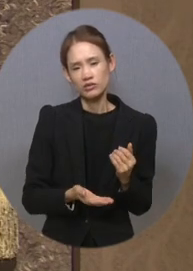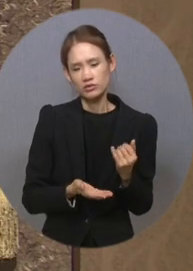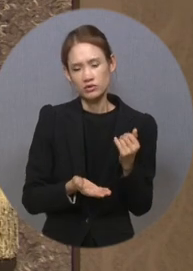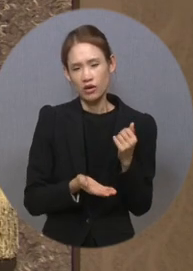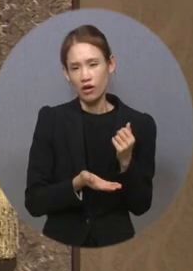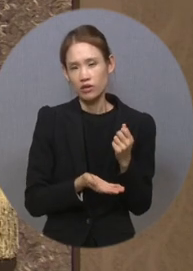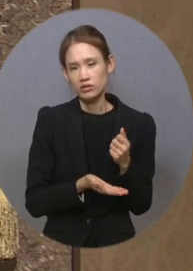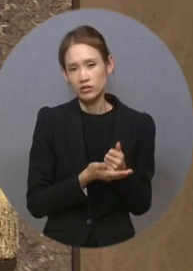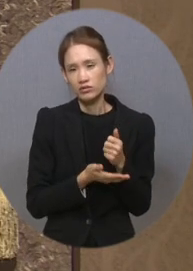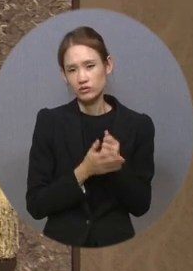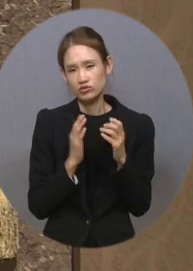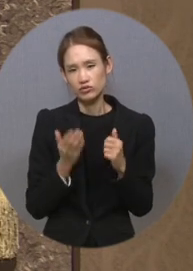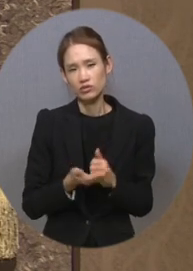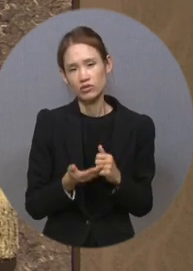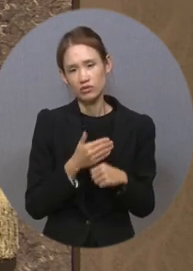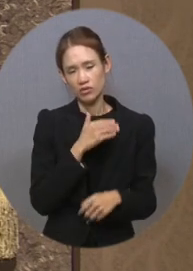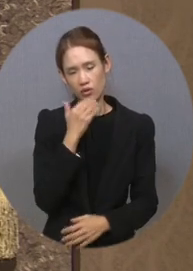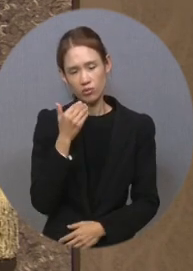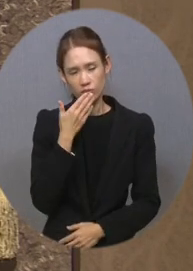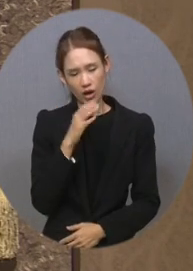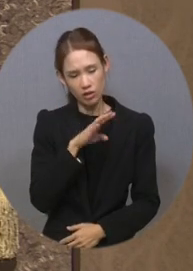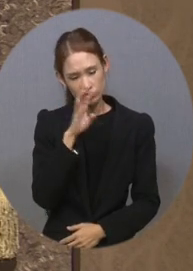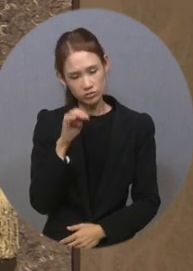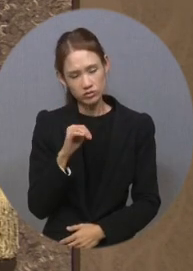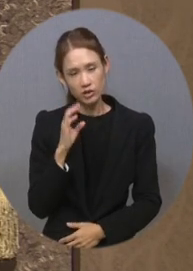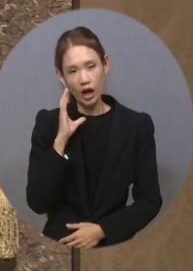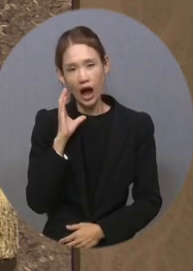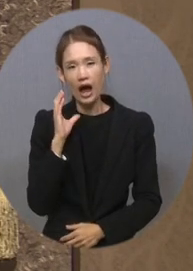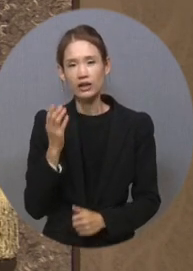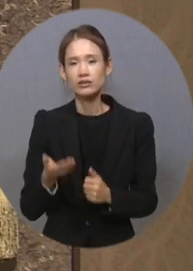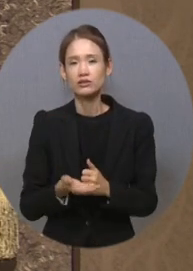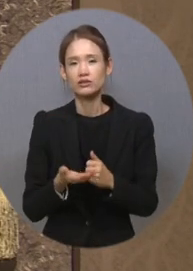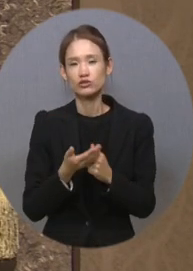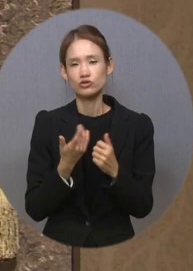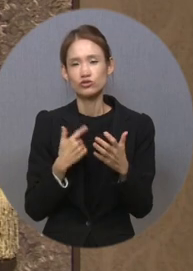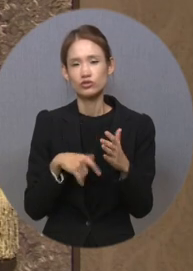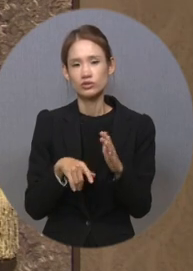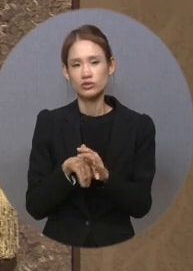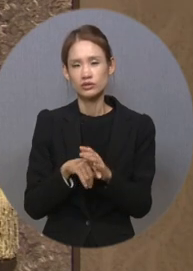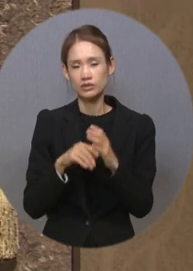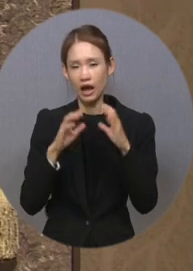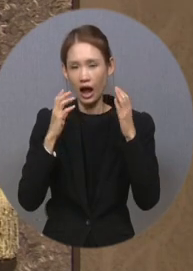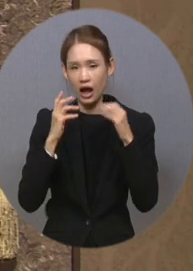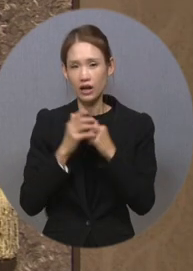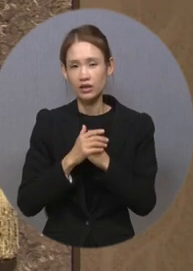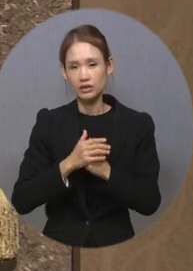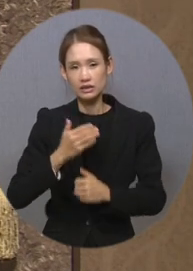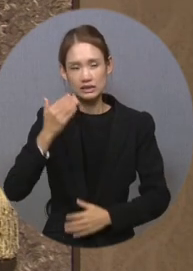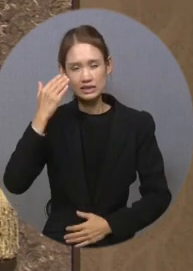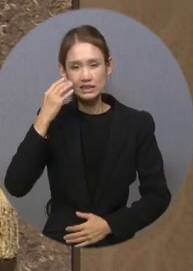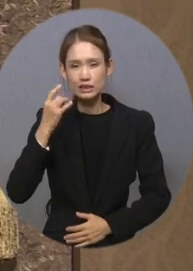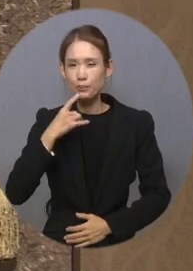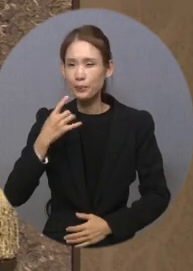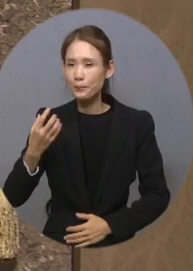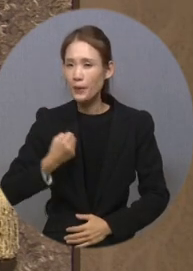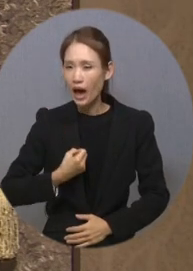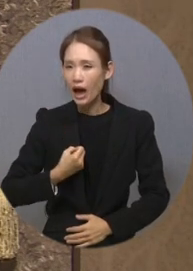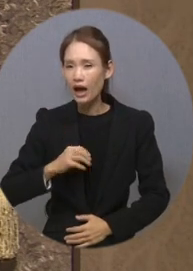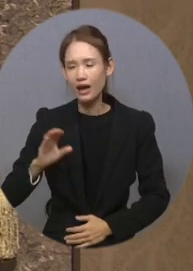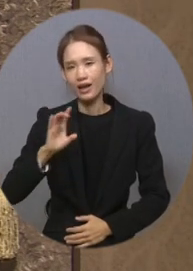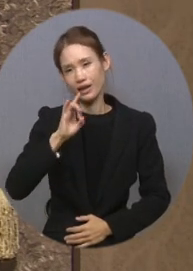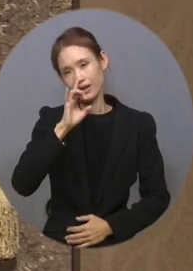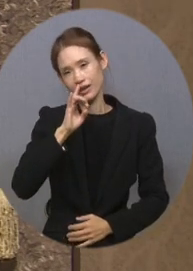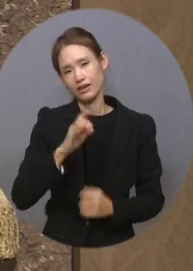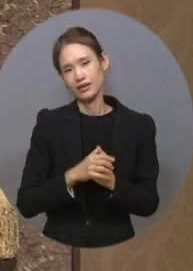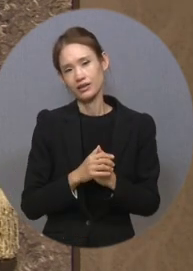할 수 있겠는가 그런 생각을 합니다. 그럼 아이를 키우려면은 아이 육아하는 지식만 가지고는 안 되지 않느냐.